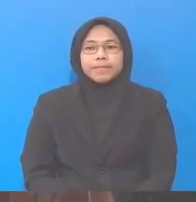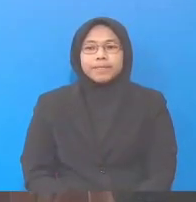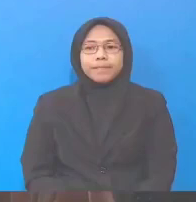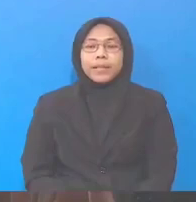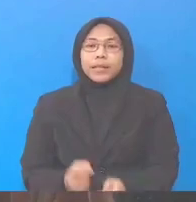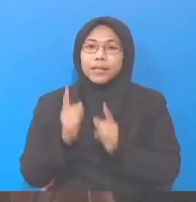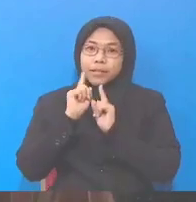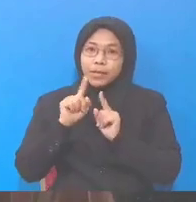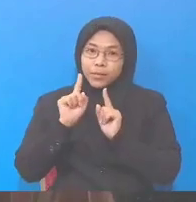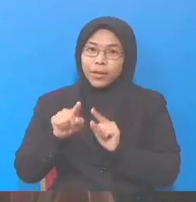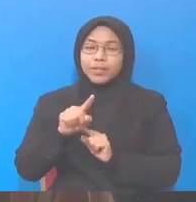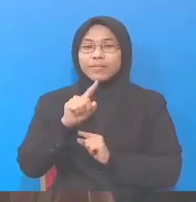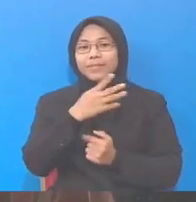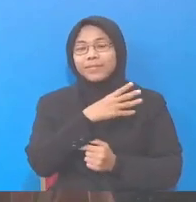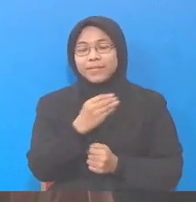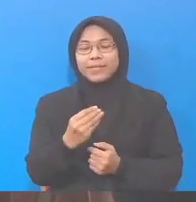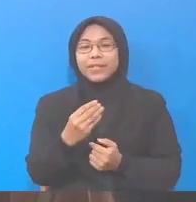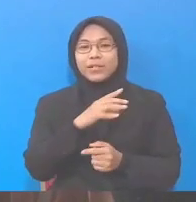dan